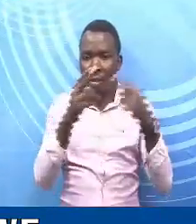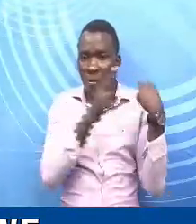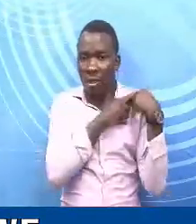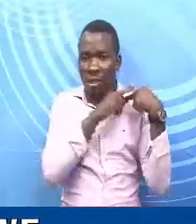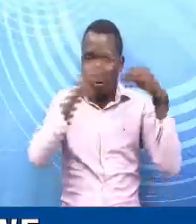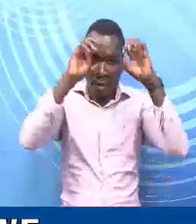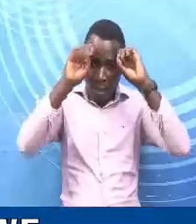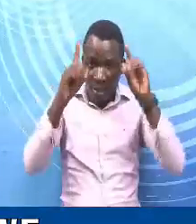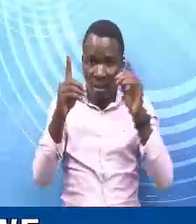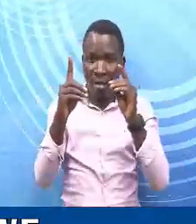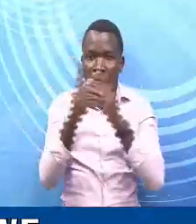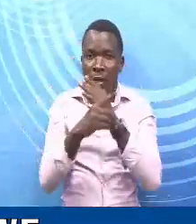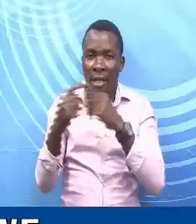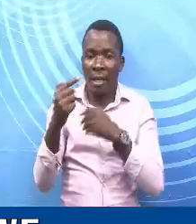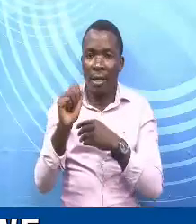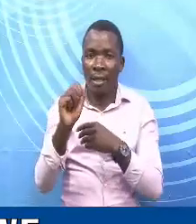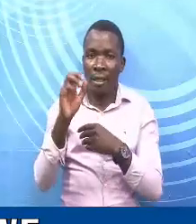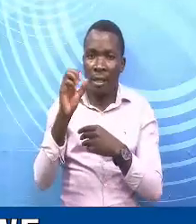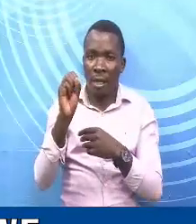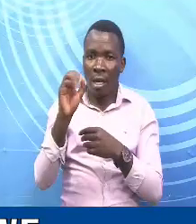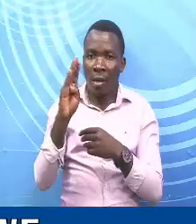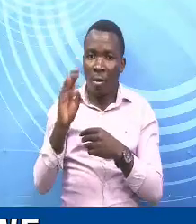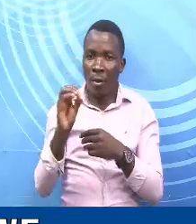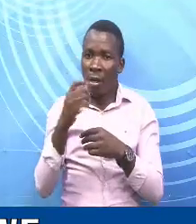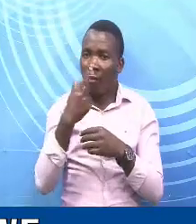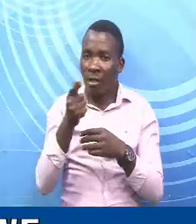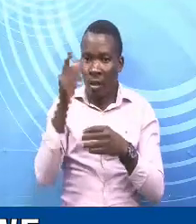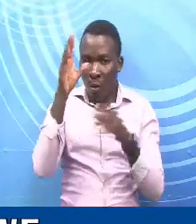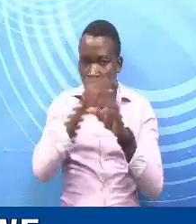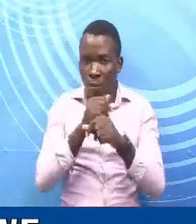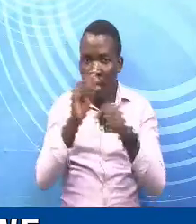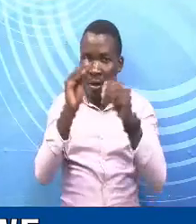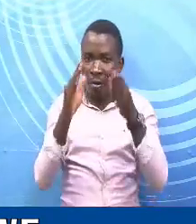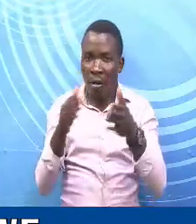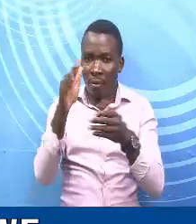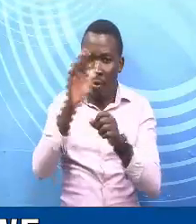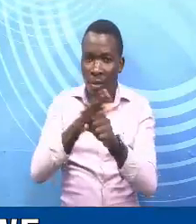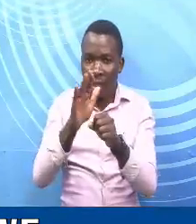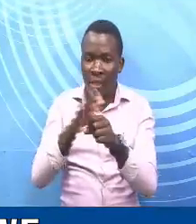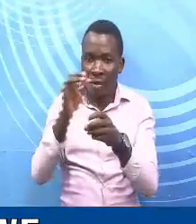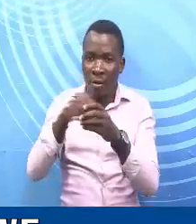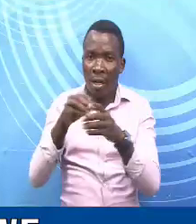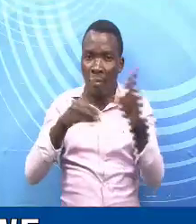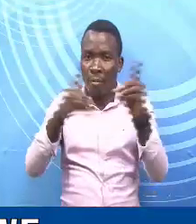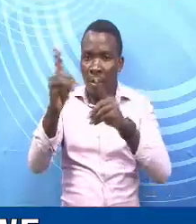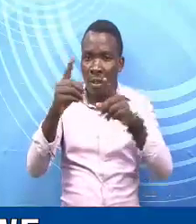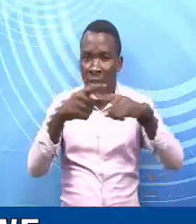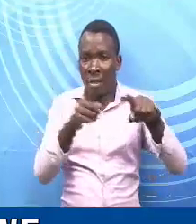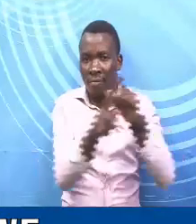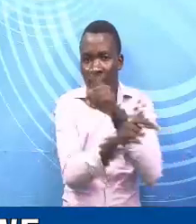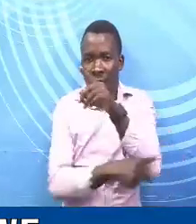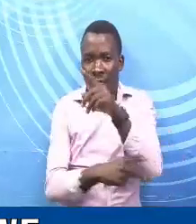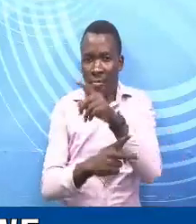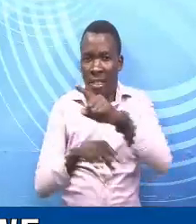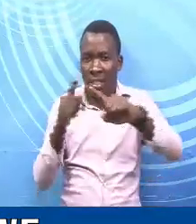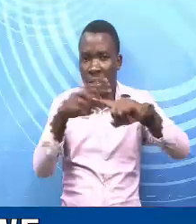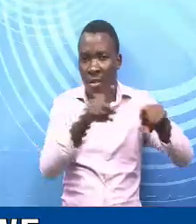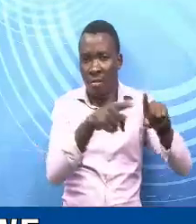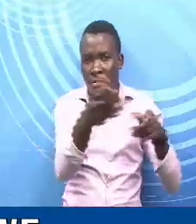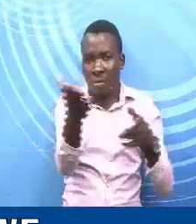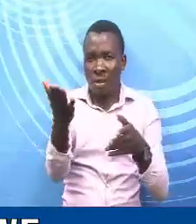byaturutse ku kuba benshi bakiri mu ntara, gusa akaba yavuze ko iki kibazo kizakemuka bitarenze iki cyumweru. Ikibazo gihari urabona